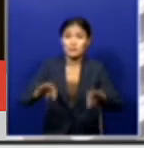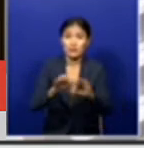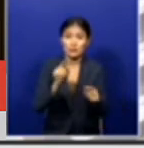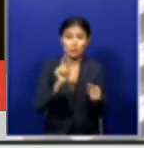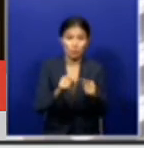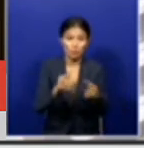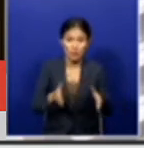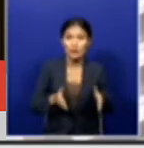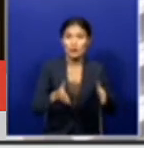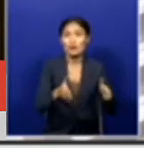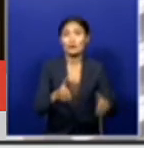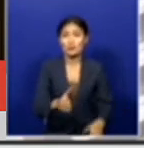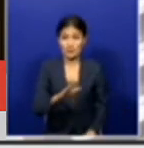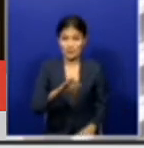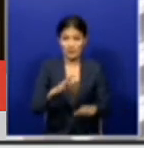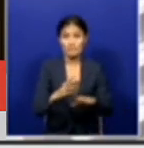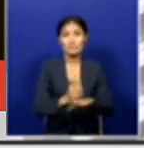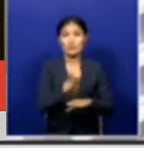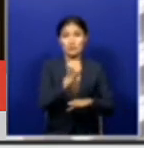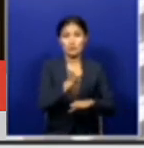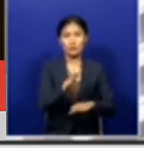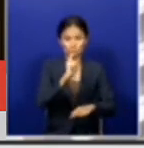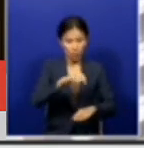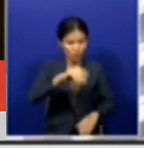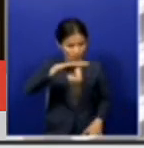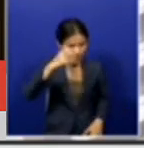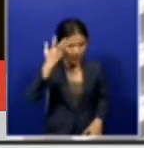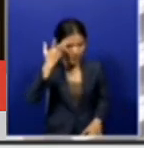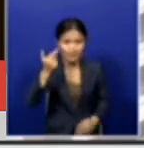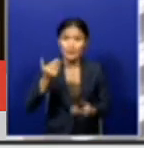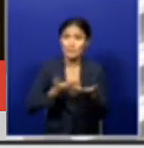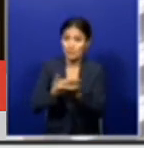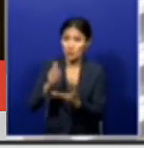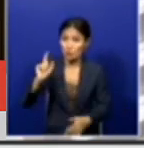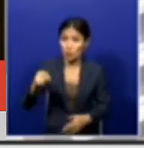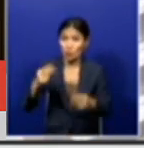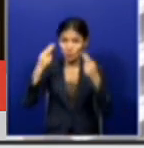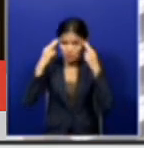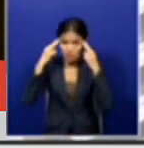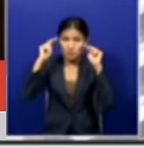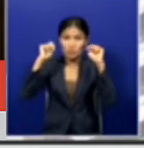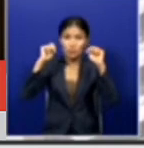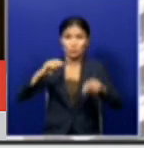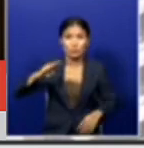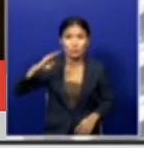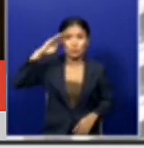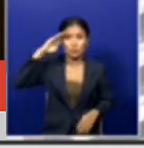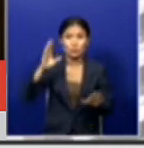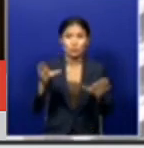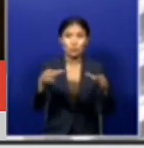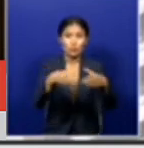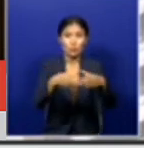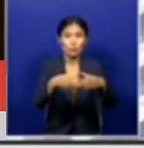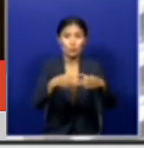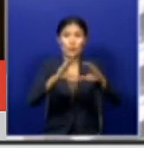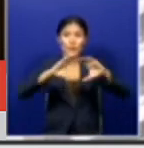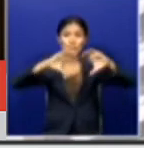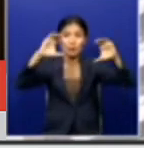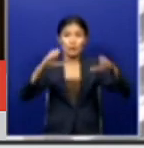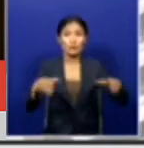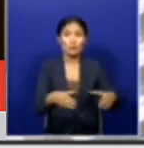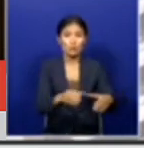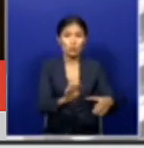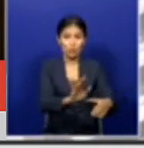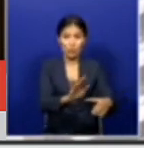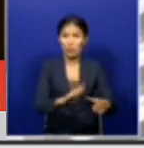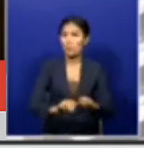การเมืองการปกครองท่านนายกรัฐมนตรีและรัฐบาลนี้ประกาศอย่าง